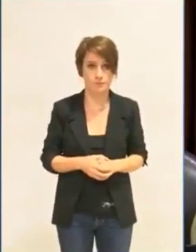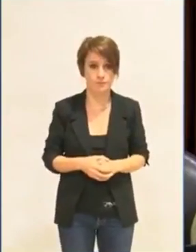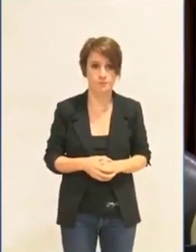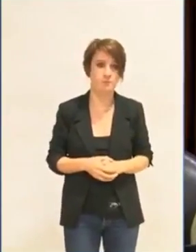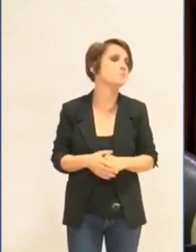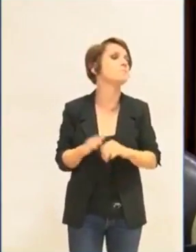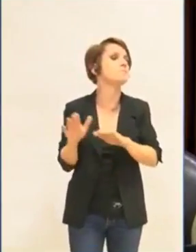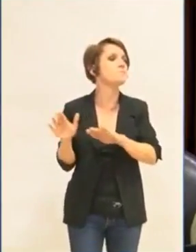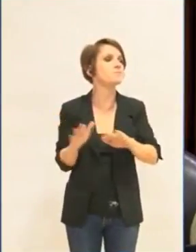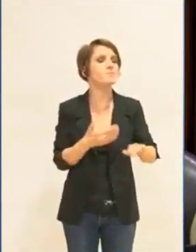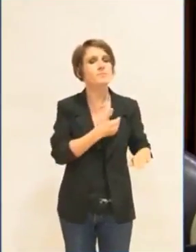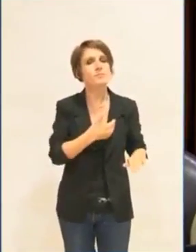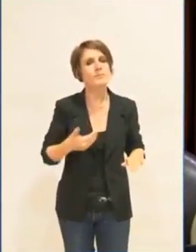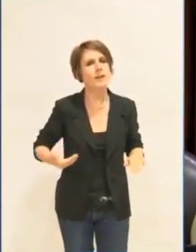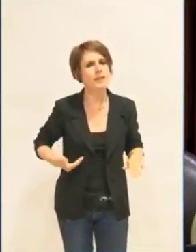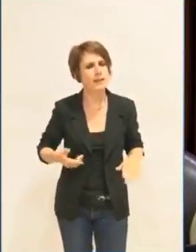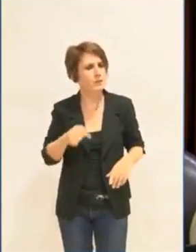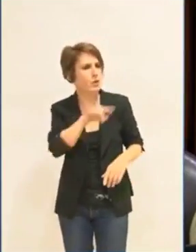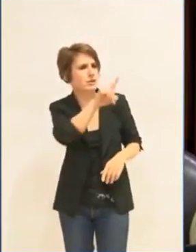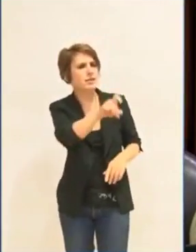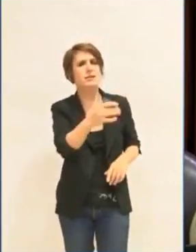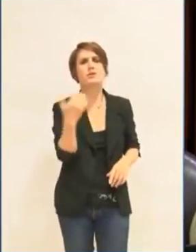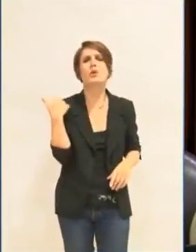question. J'ai entendu Pascal Cloer.